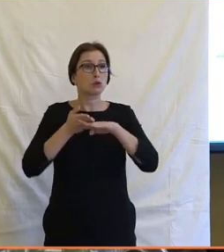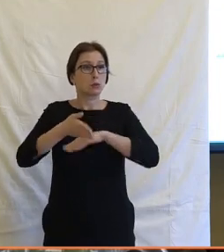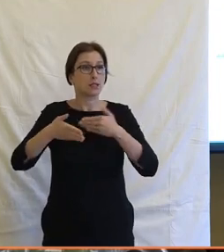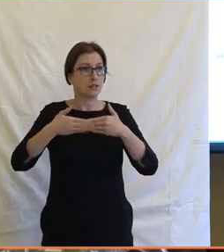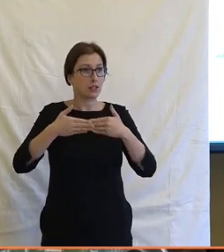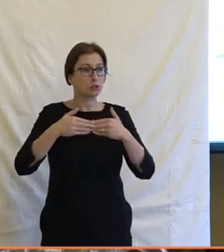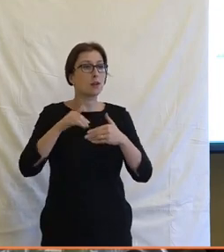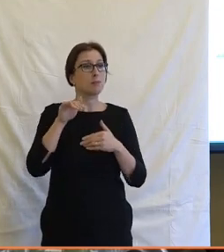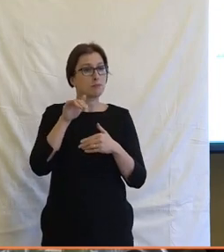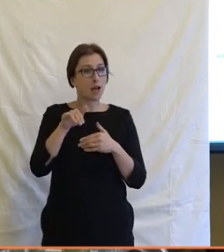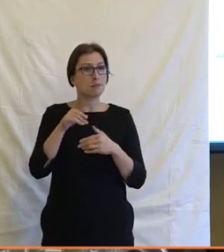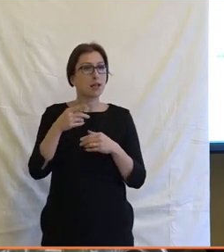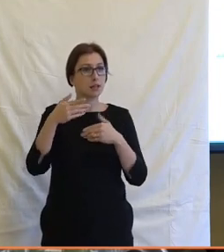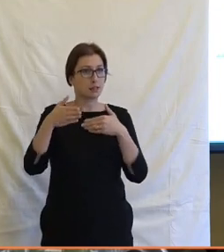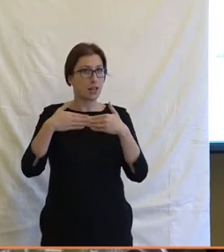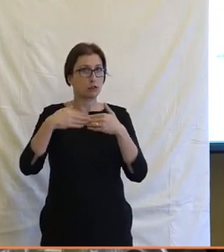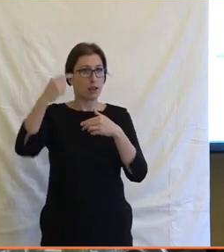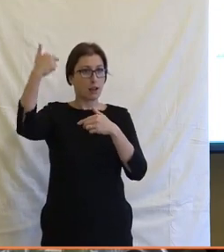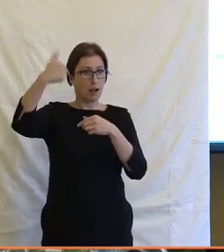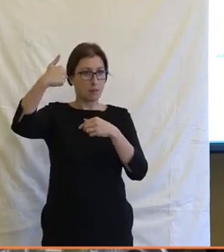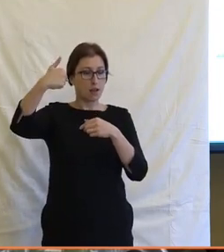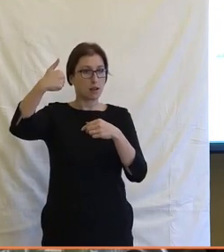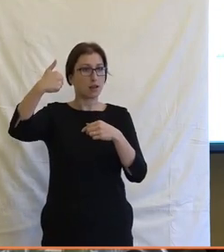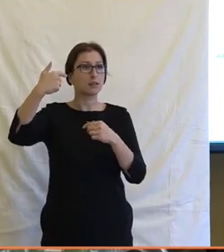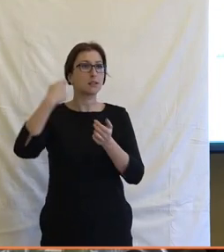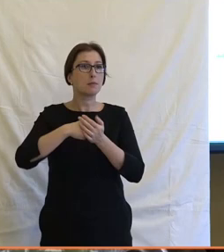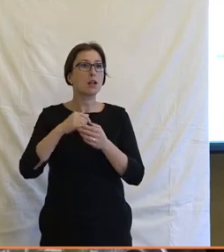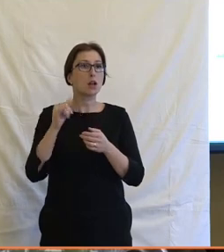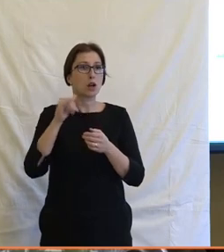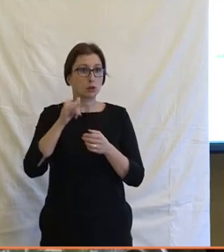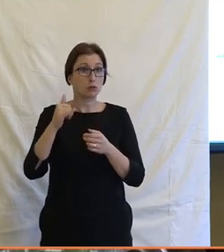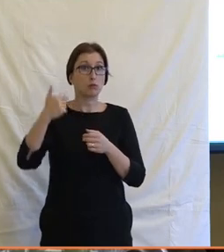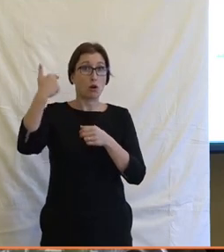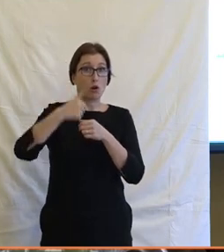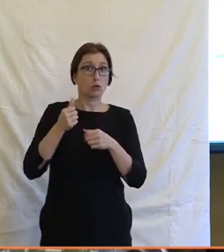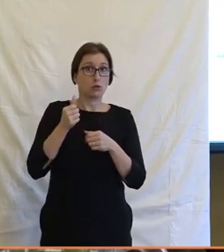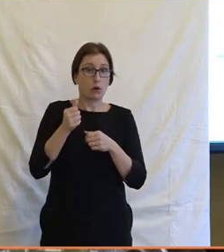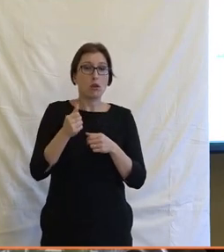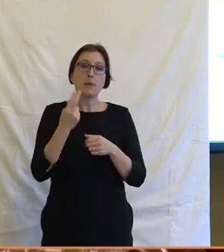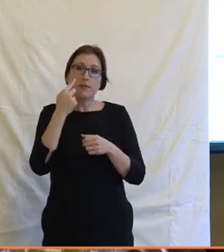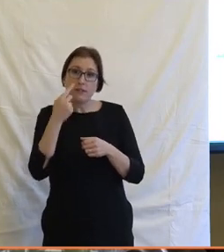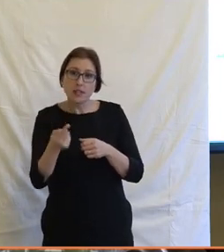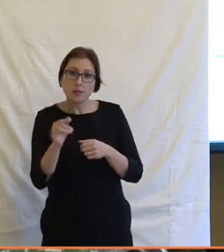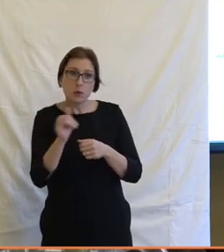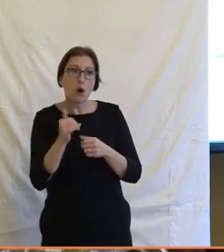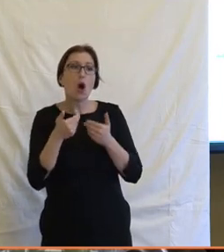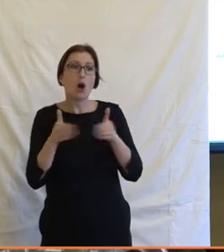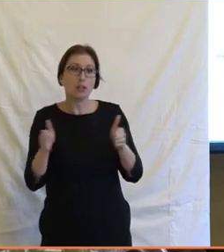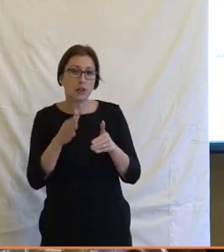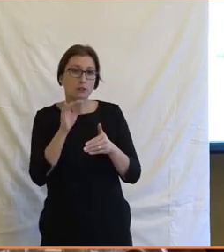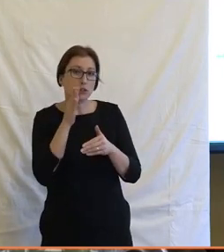třeba vlastně nad dveřmi kameru, která vlastně snímá to, kdo u mě u dveří zazvoní, to bych viděla vlastně, komu otvírám, což